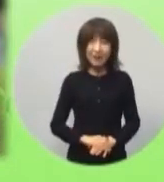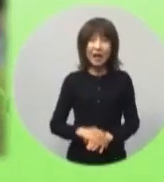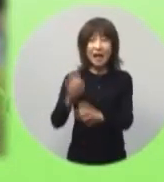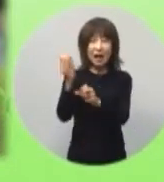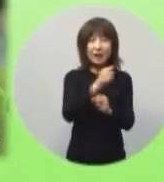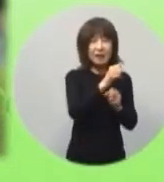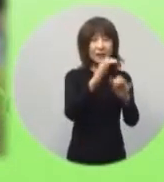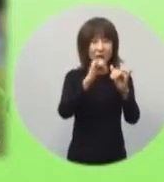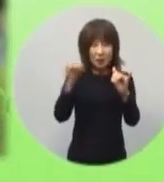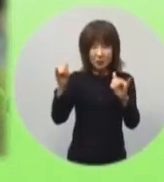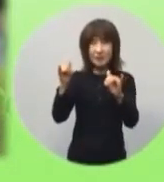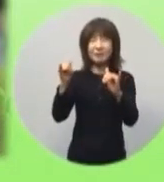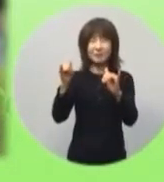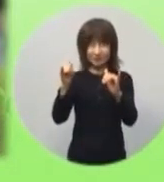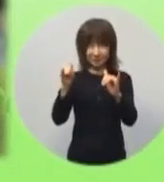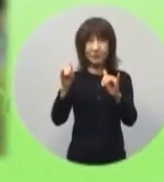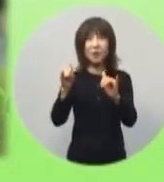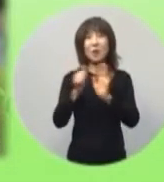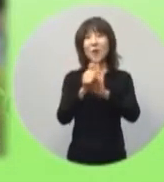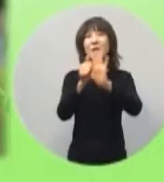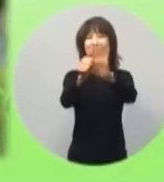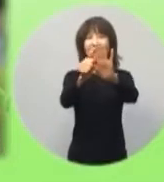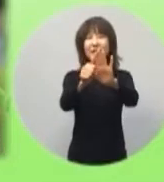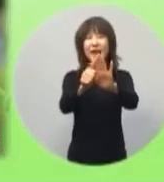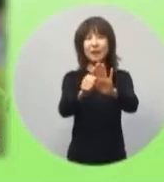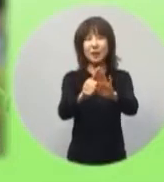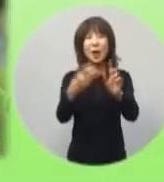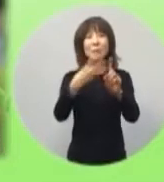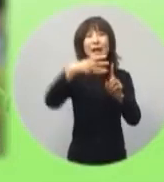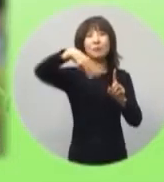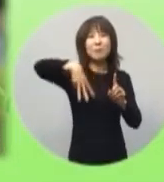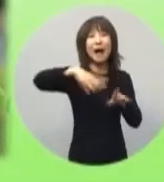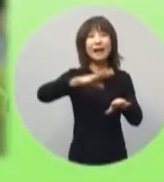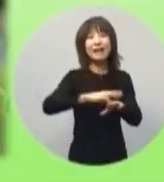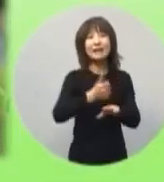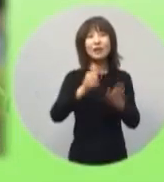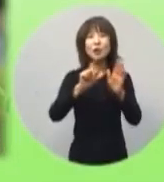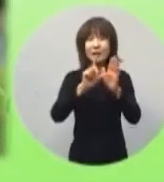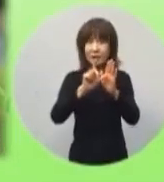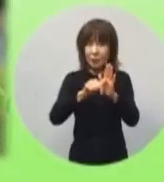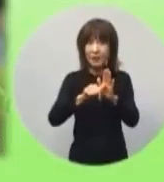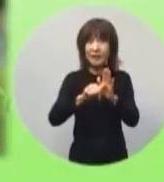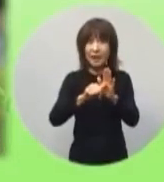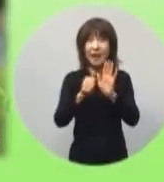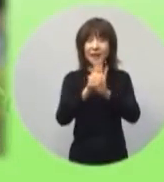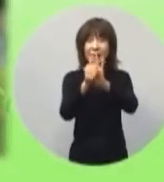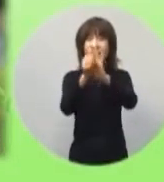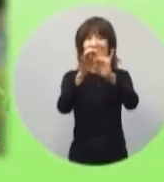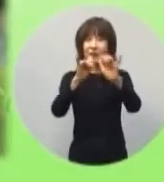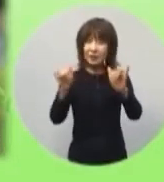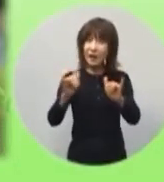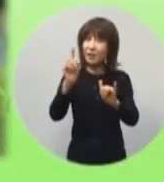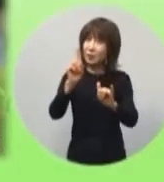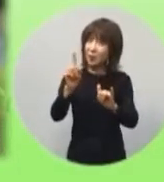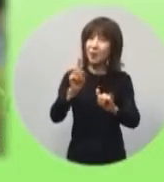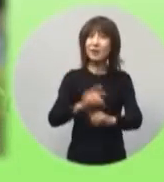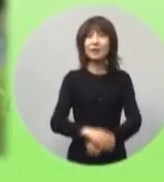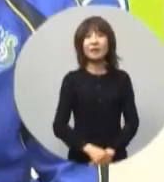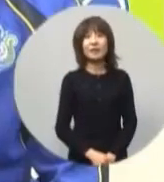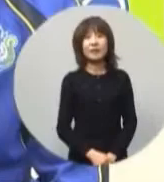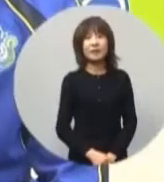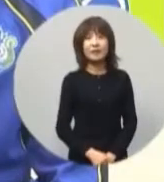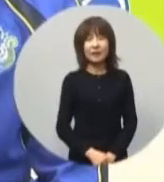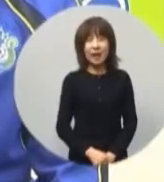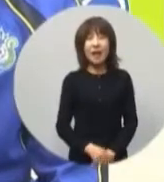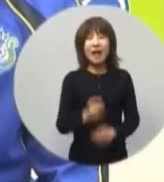皆さんも応援しているわ。ベルマーレの選手にとってサポーターの存在ってどう映るのかしら？